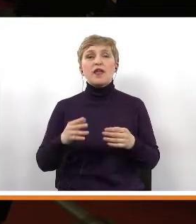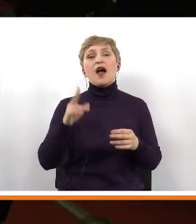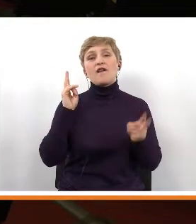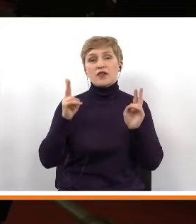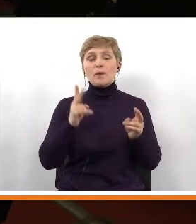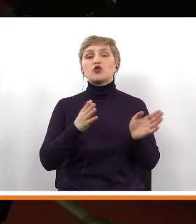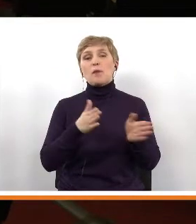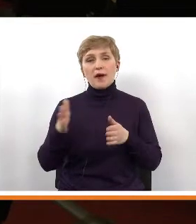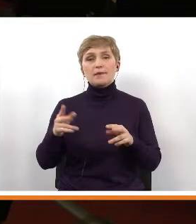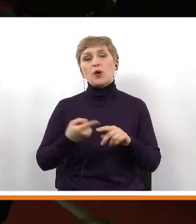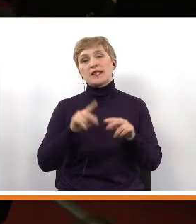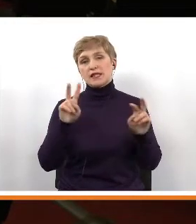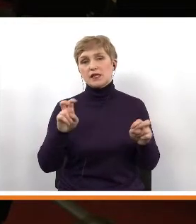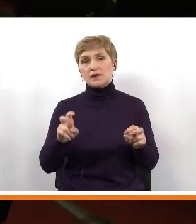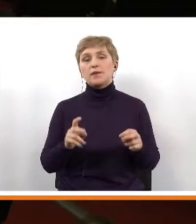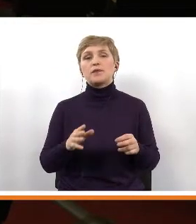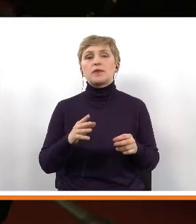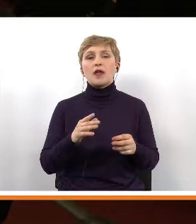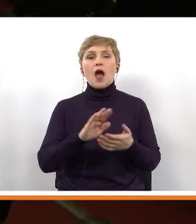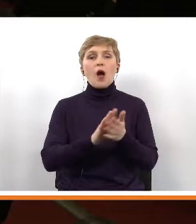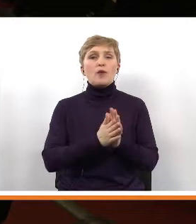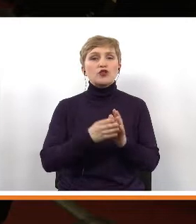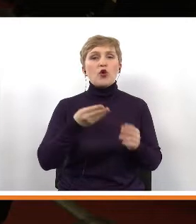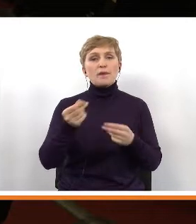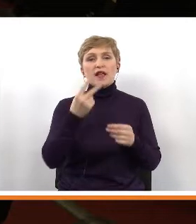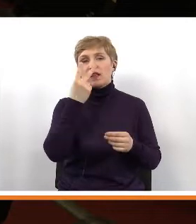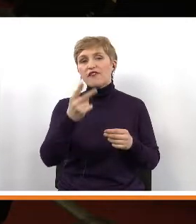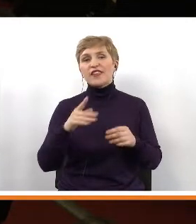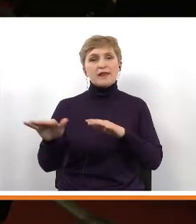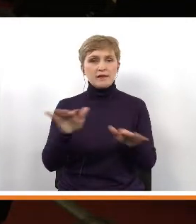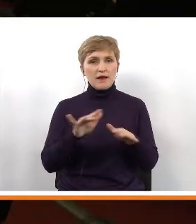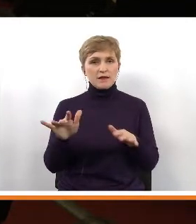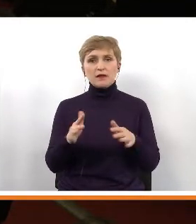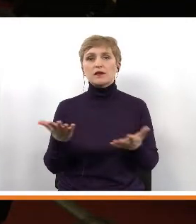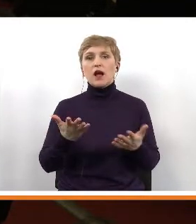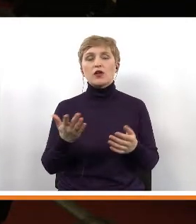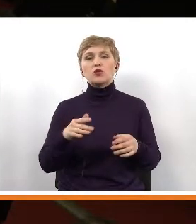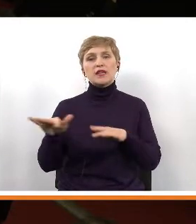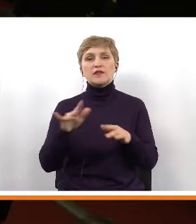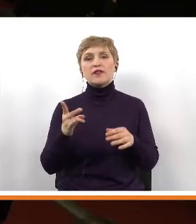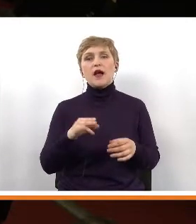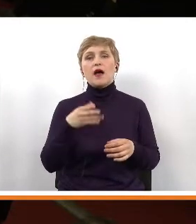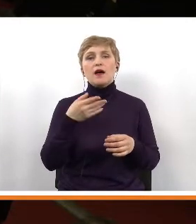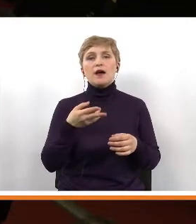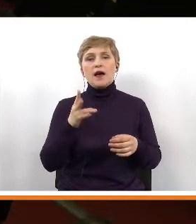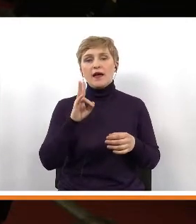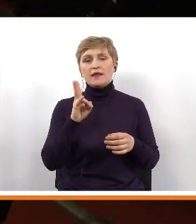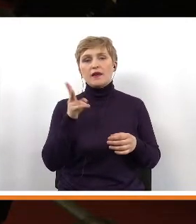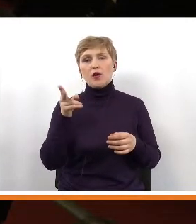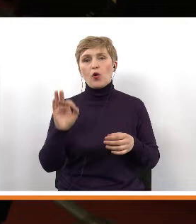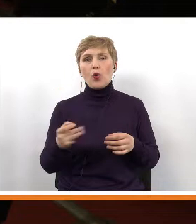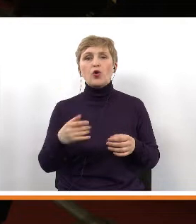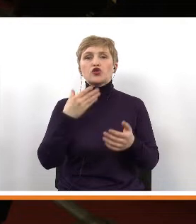порядке, конечно, это называем, положение о платных видах деятельности, которые действуют для некоммерческих организаций, собственников